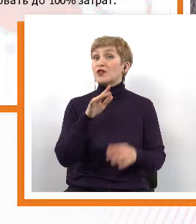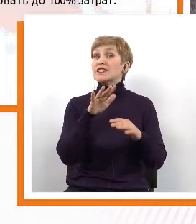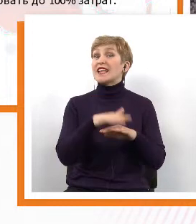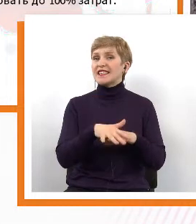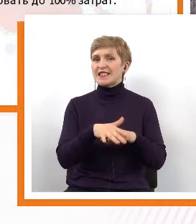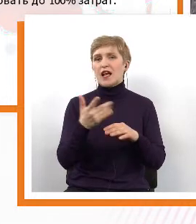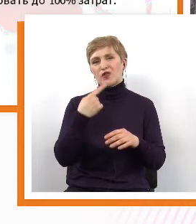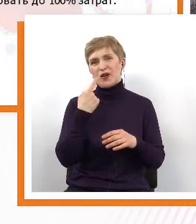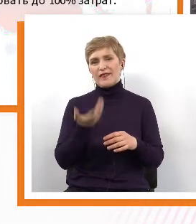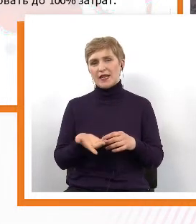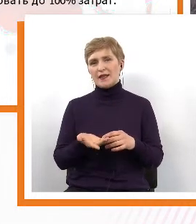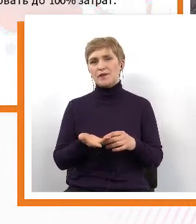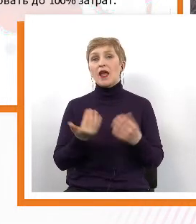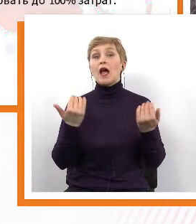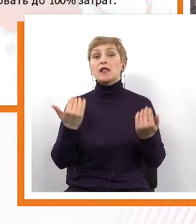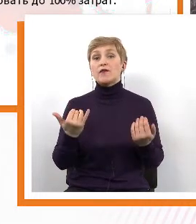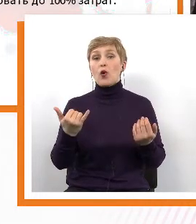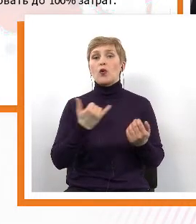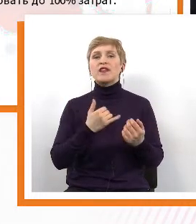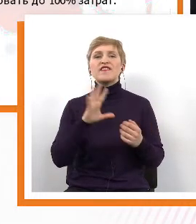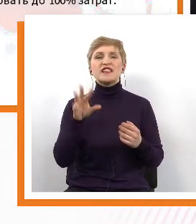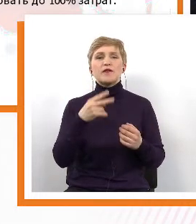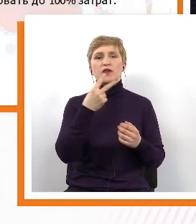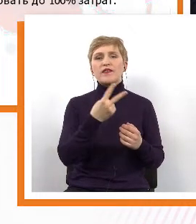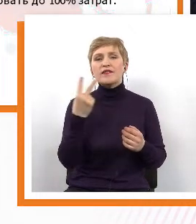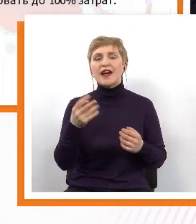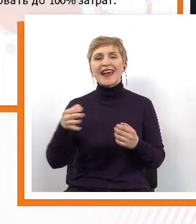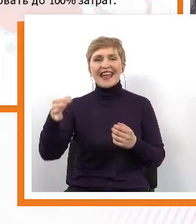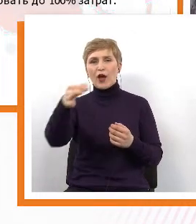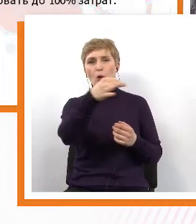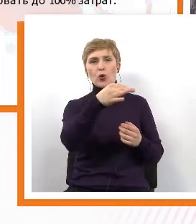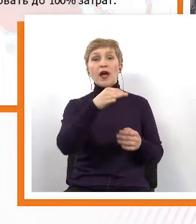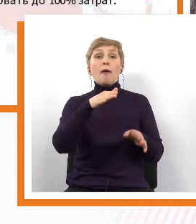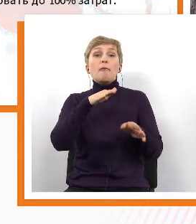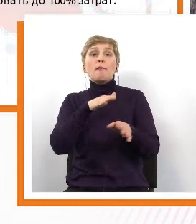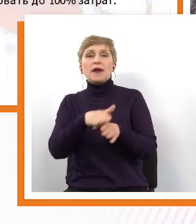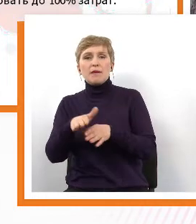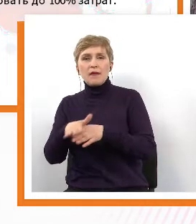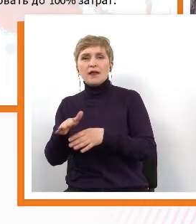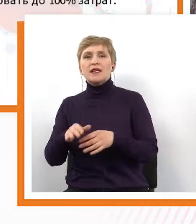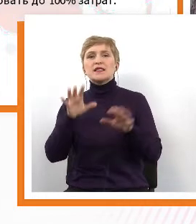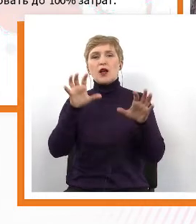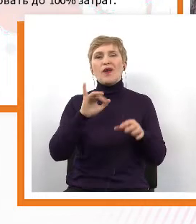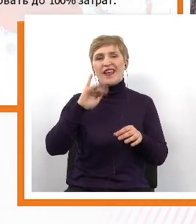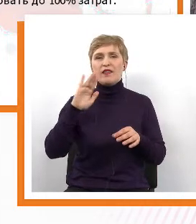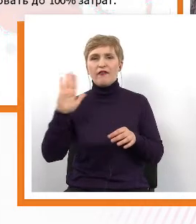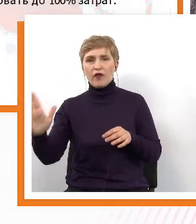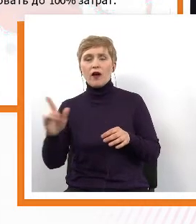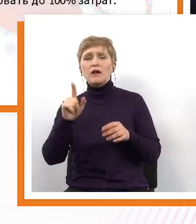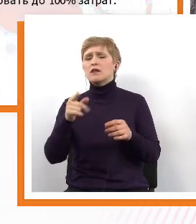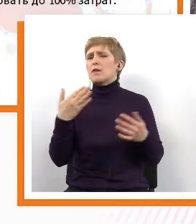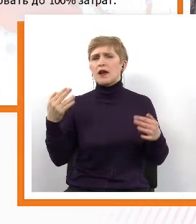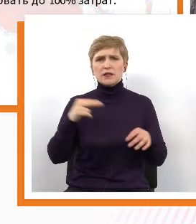говорил. Итак, у нас сегодня всего 22 региона применяют законы об ИНВ, там разные ставки и